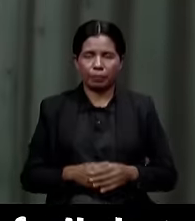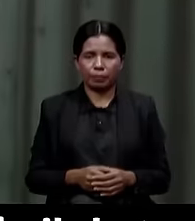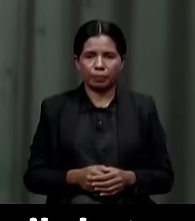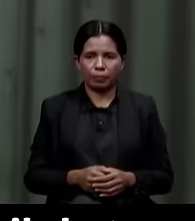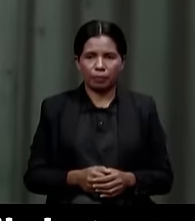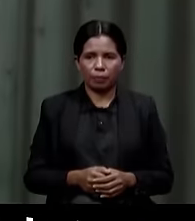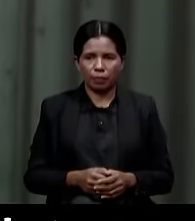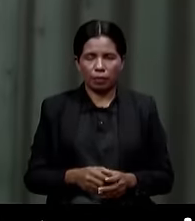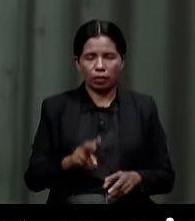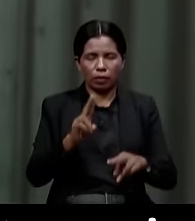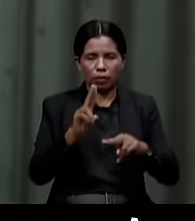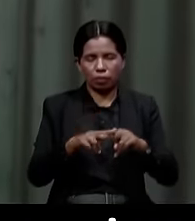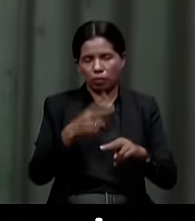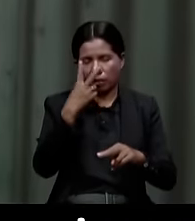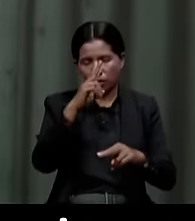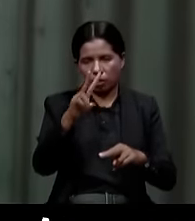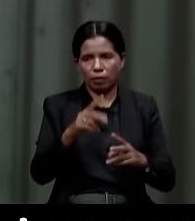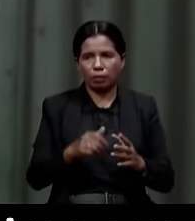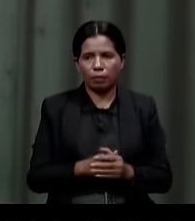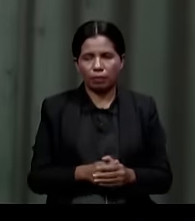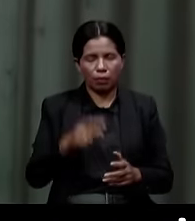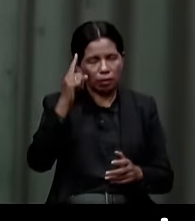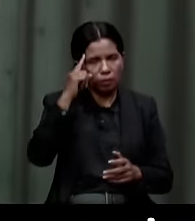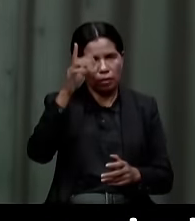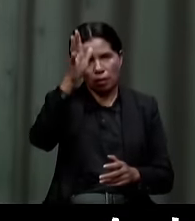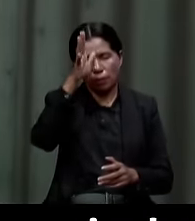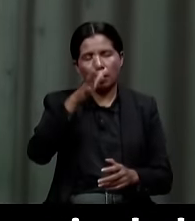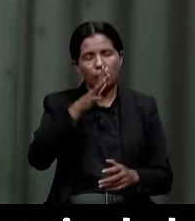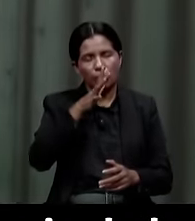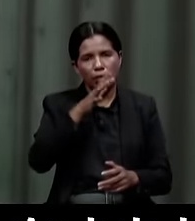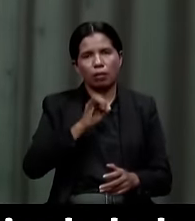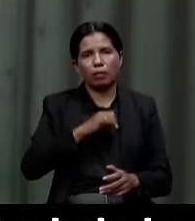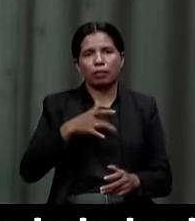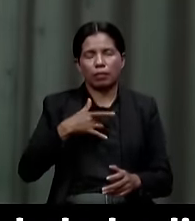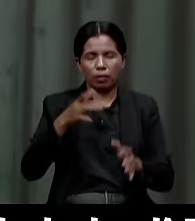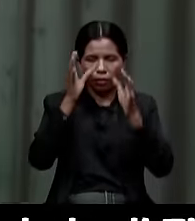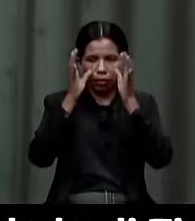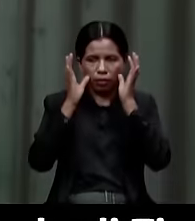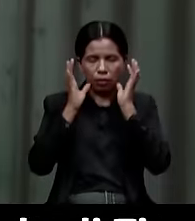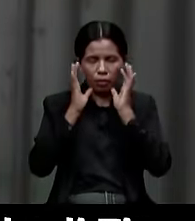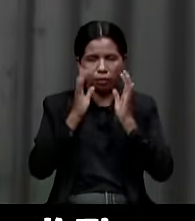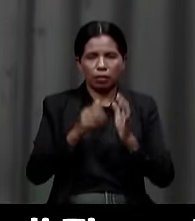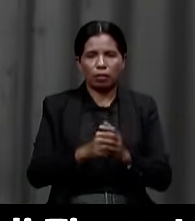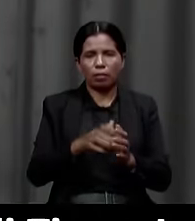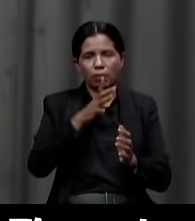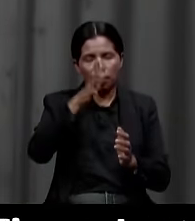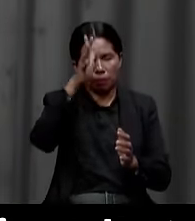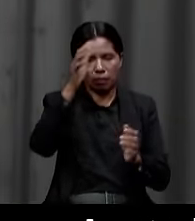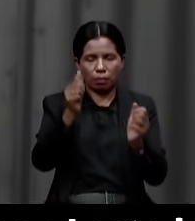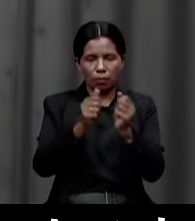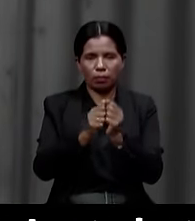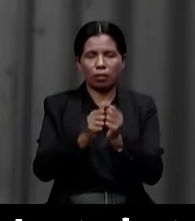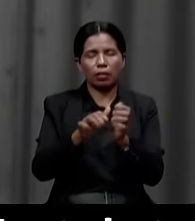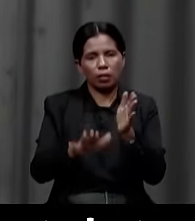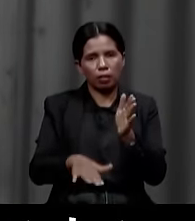Tuh hari ini mana yang kau napa yang main duratnya kamu tuh kita sekik tuh buat